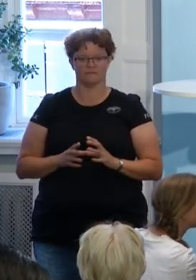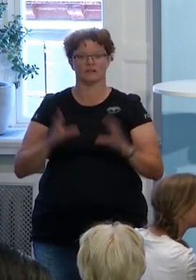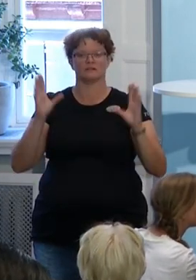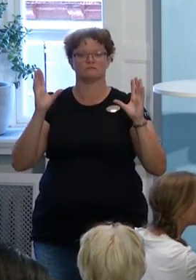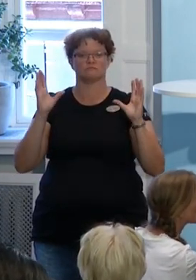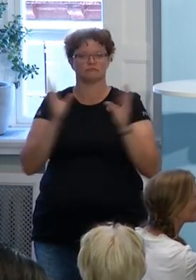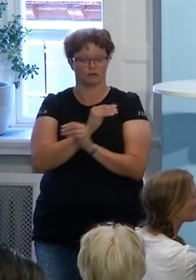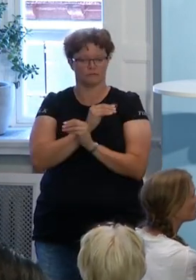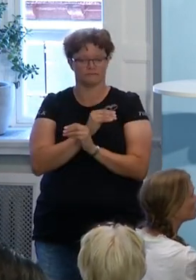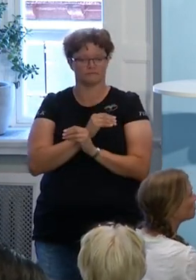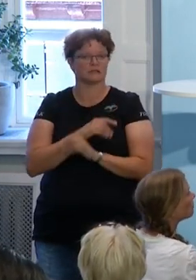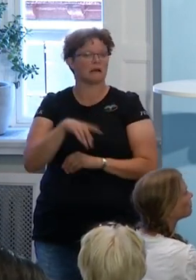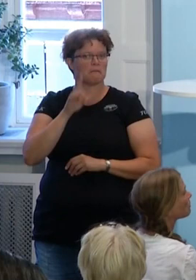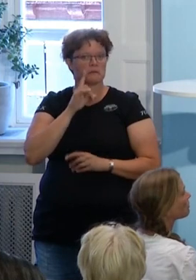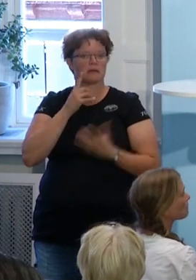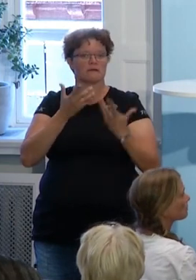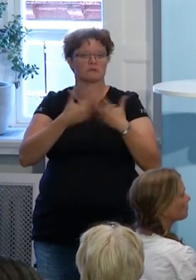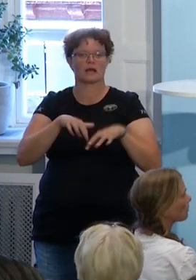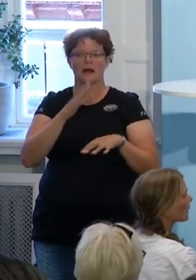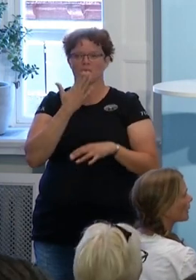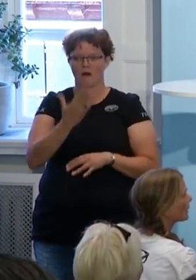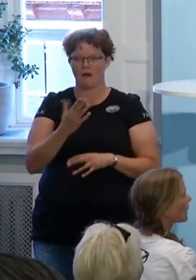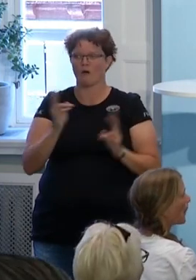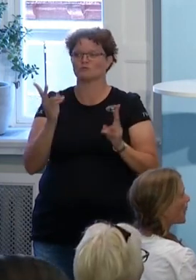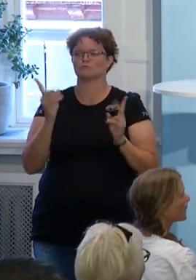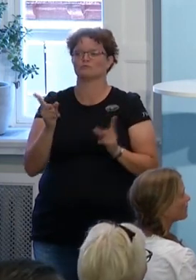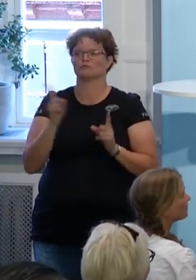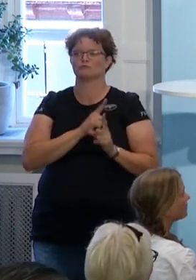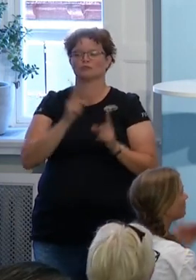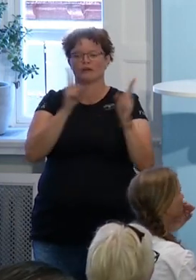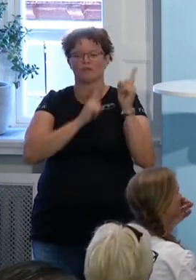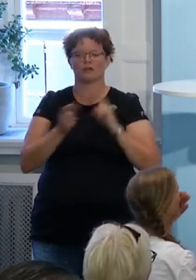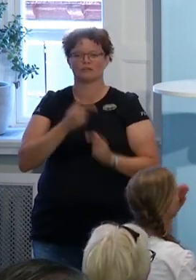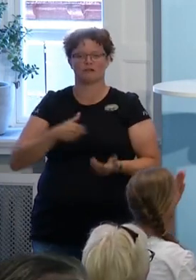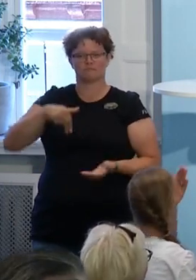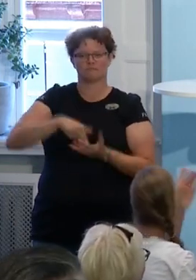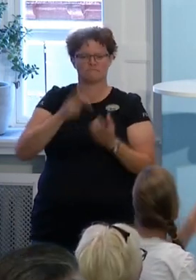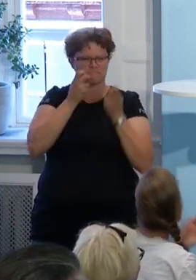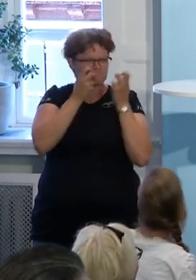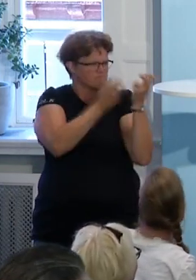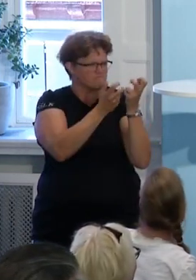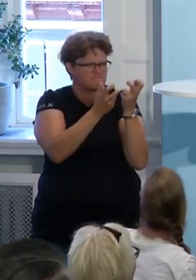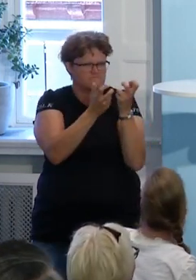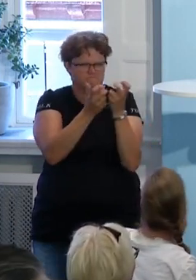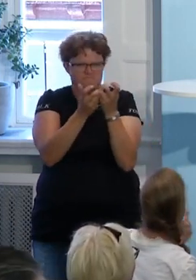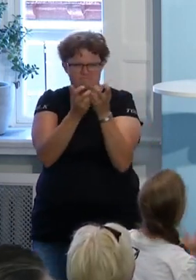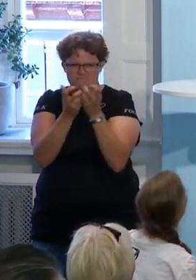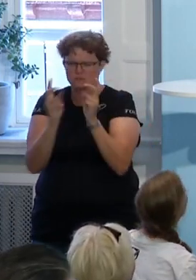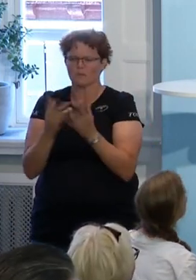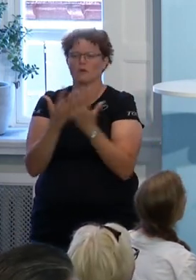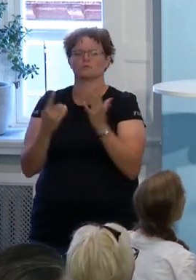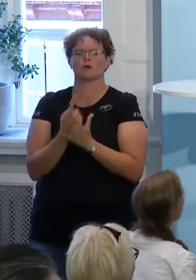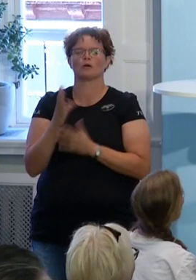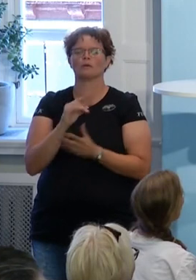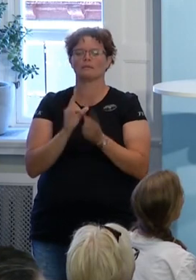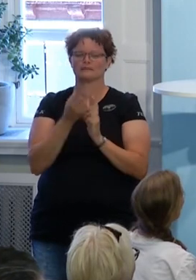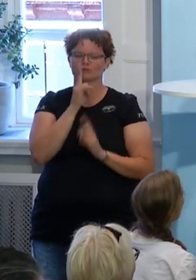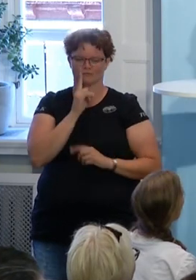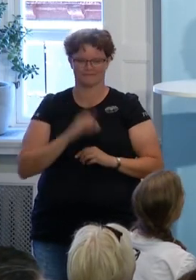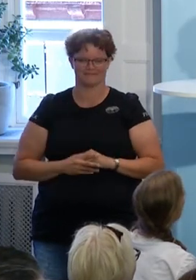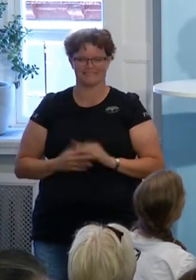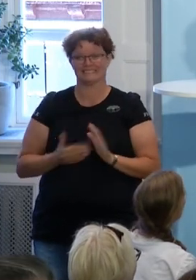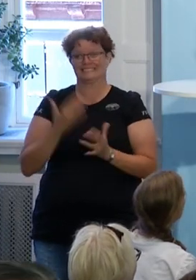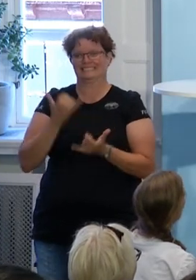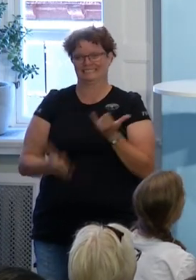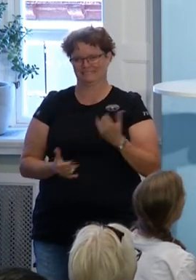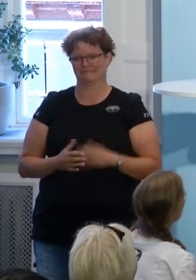Ja, det brukar fungera, även när det är mycket folk. Man bara spänner ögonen i så många som möjligt och så blir det tyst till